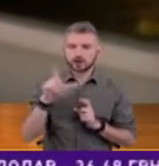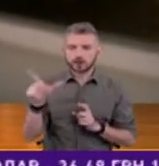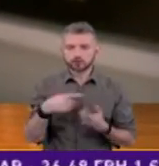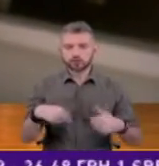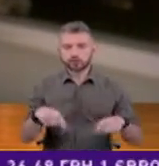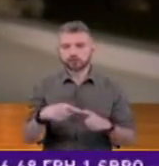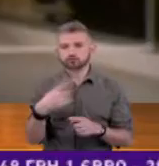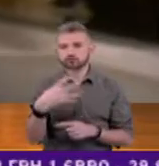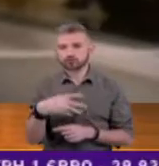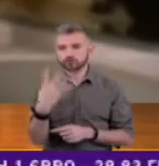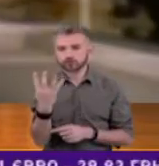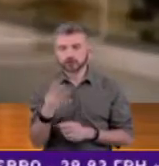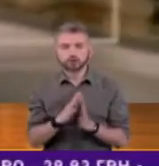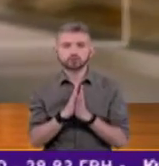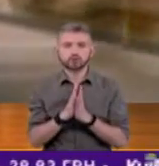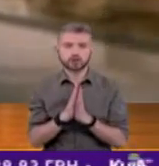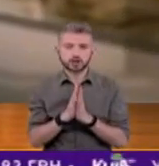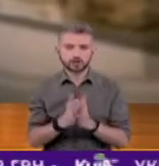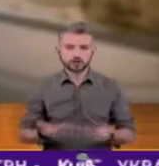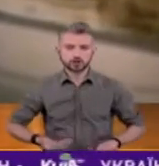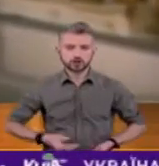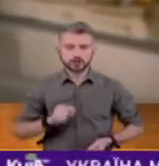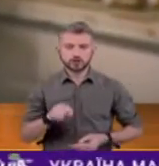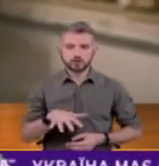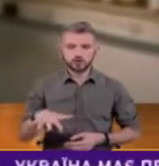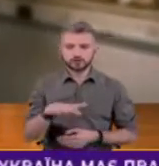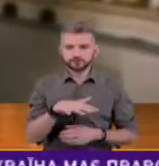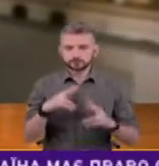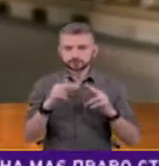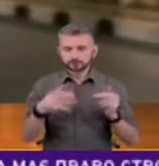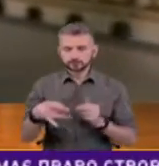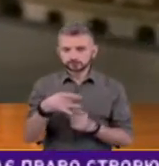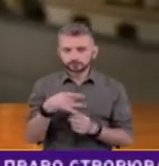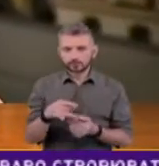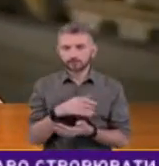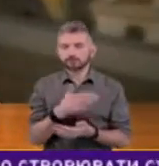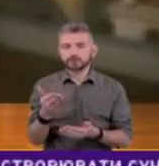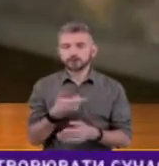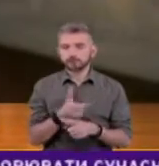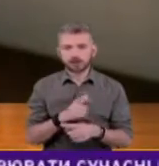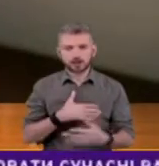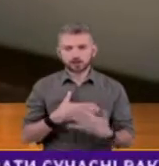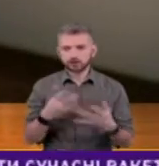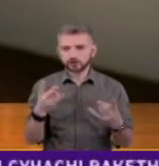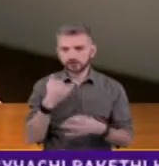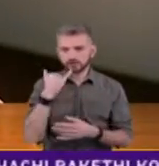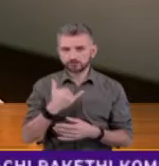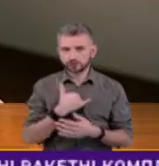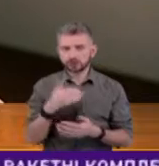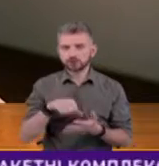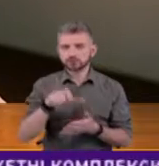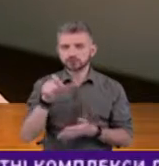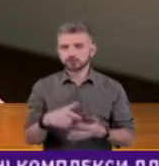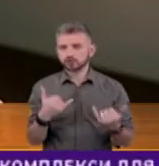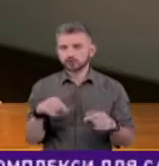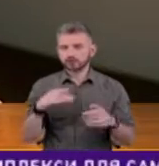номер 44. Будь ласка, жителі цієї частини Дніпровського району, вам найактивніше сьогодні слід долучитися, адже ваш представник сьогодні у